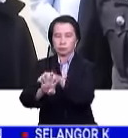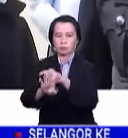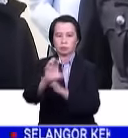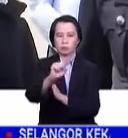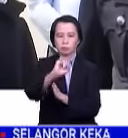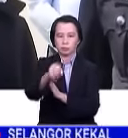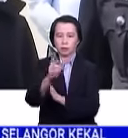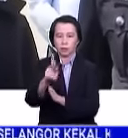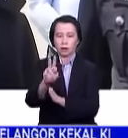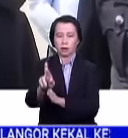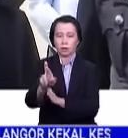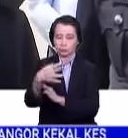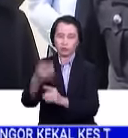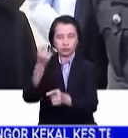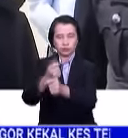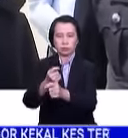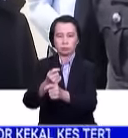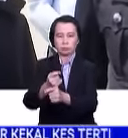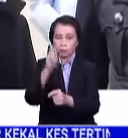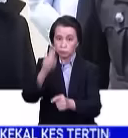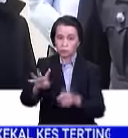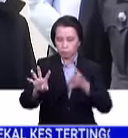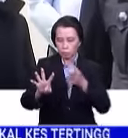ni. Dan